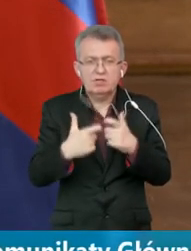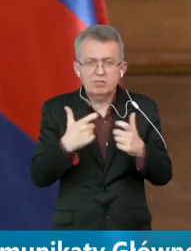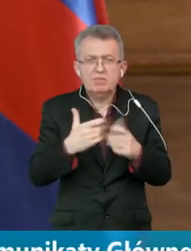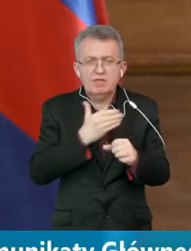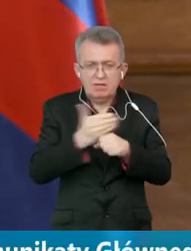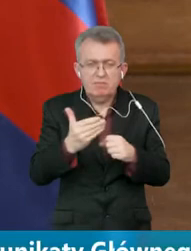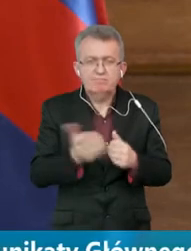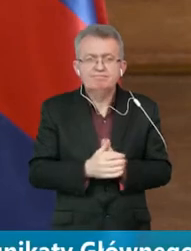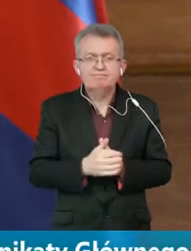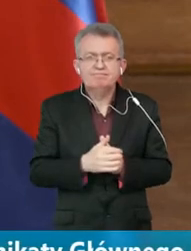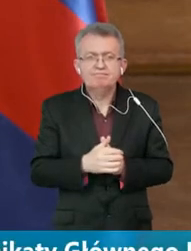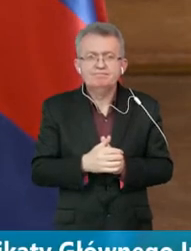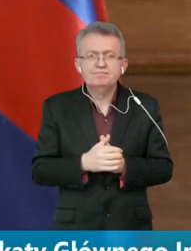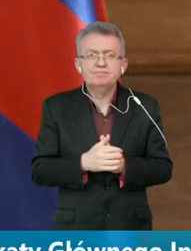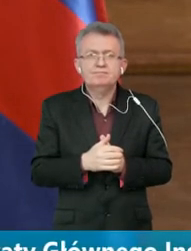reagujemy natychmiast.